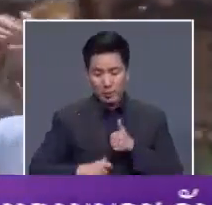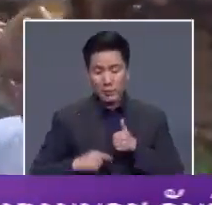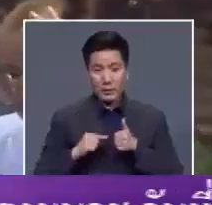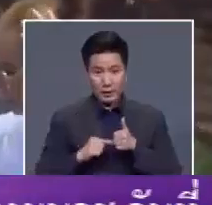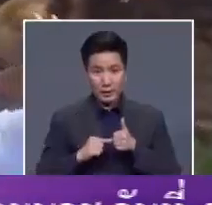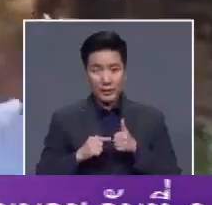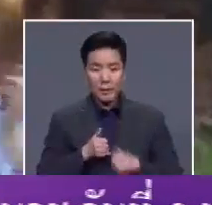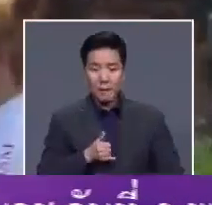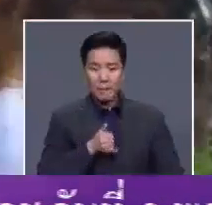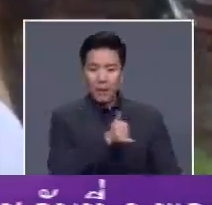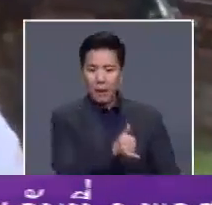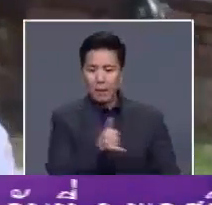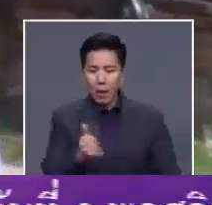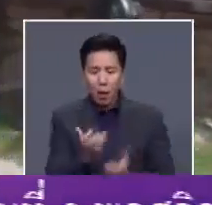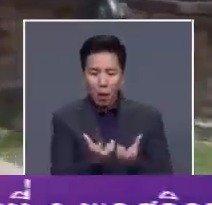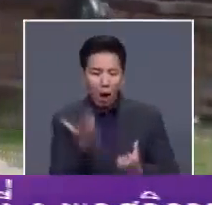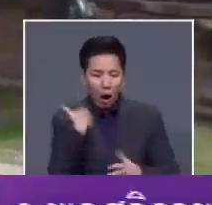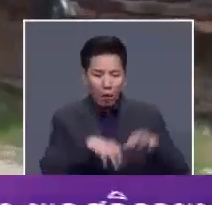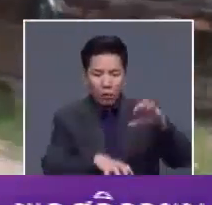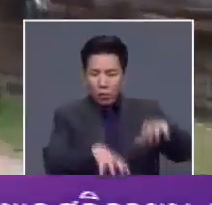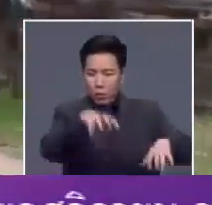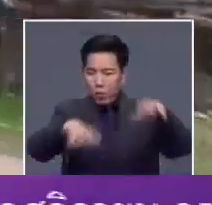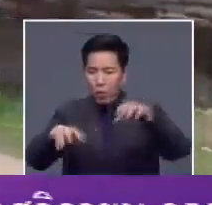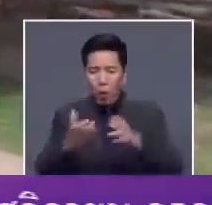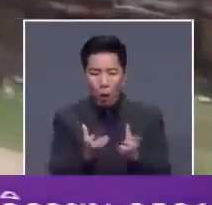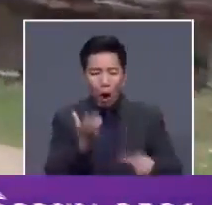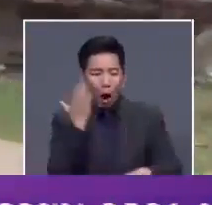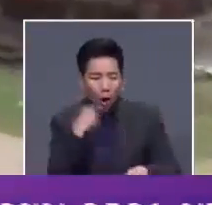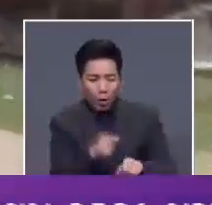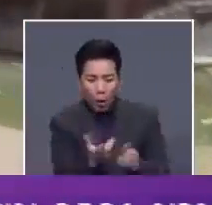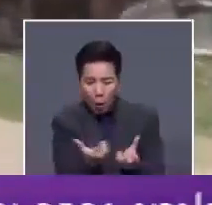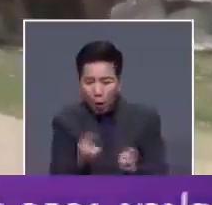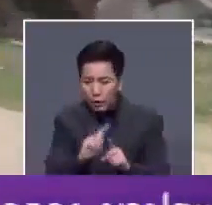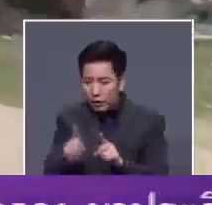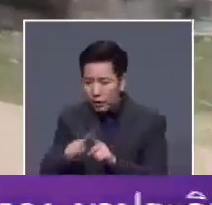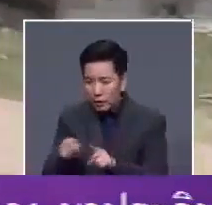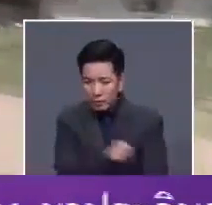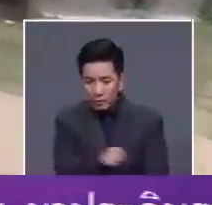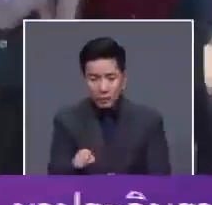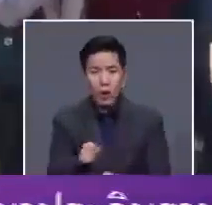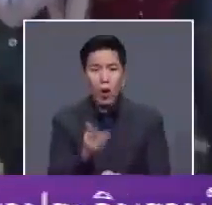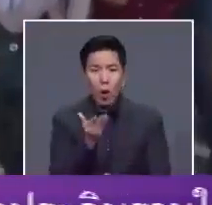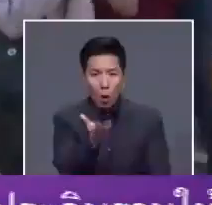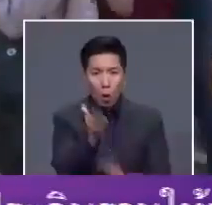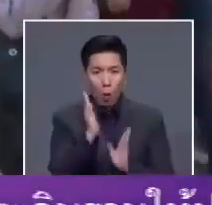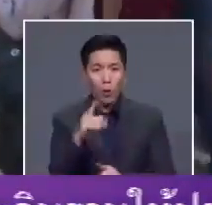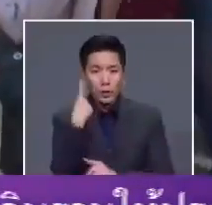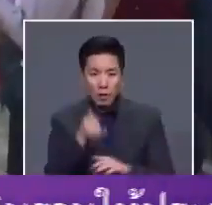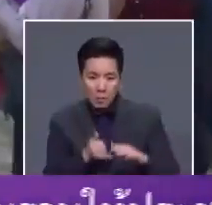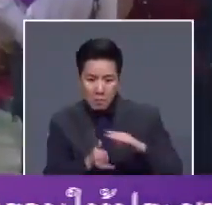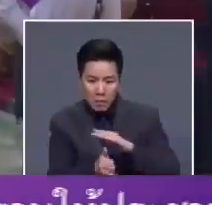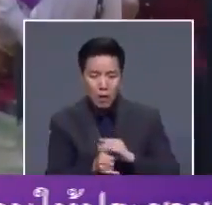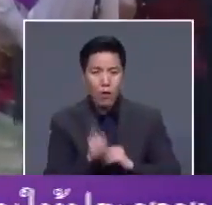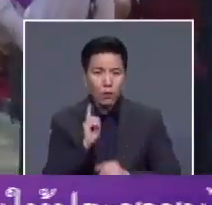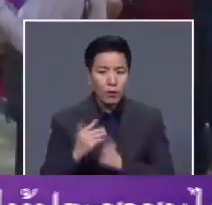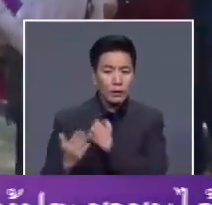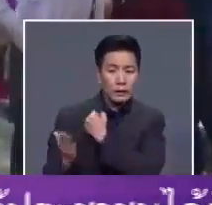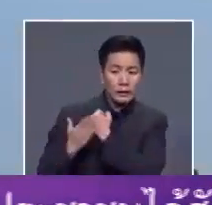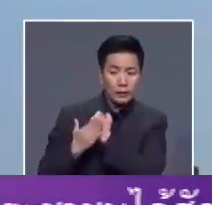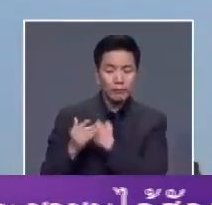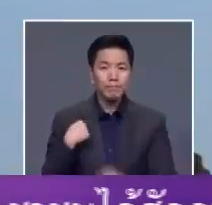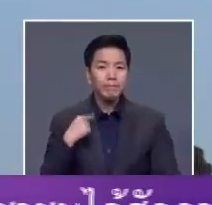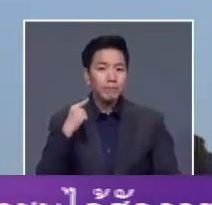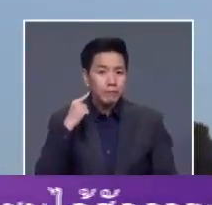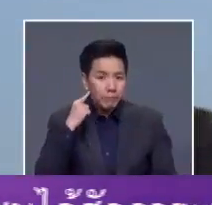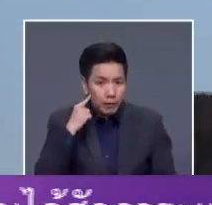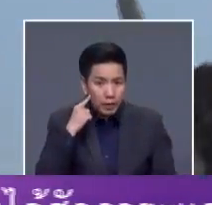ณแหล่งท่องเที่ยวทางประวัติศาสตร์โบราณสถานโบราณวัตถุต่างๆก็ขอให้เชื่อฟังคำแนะนำของเจ้าหน้าที่เคาร